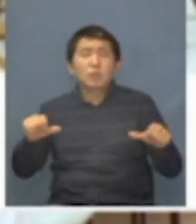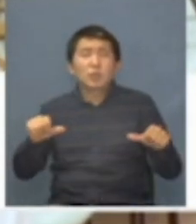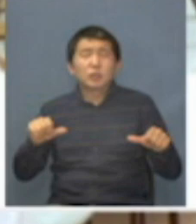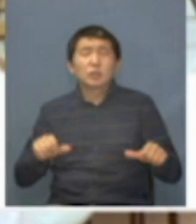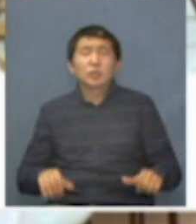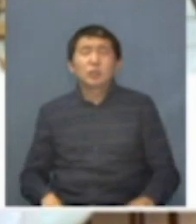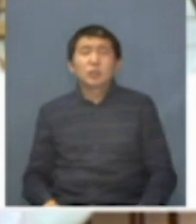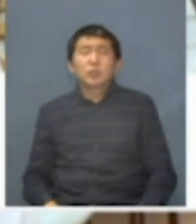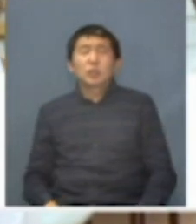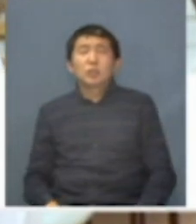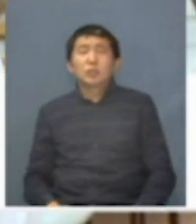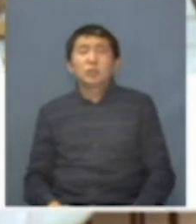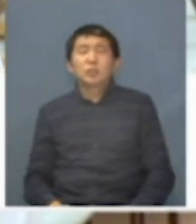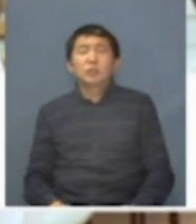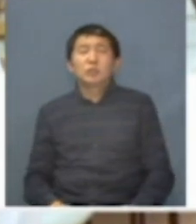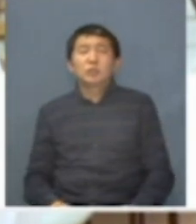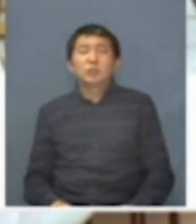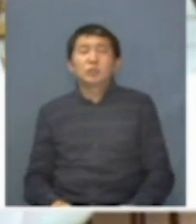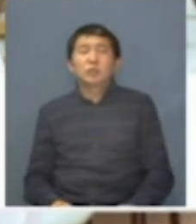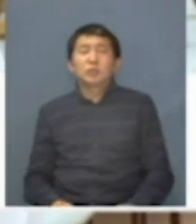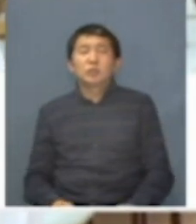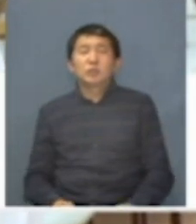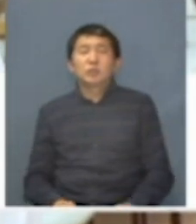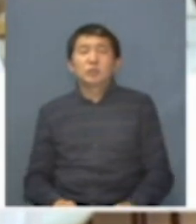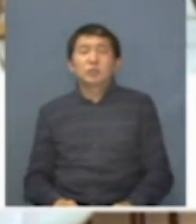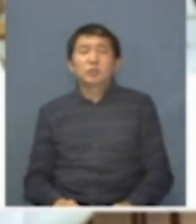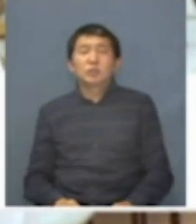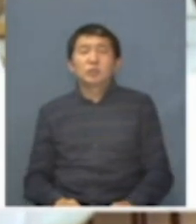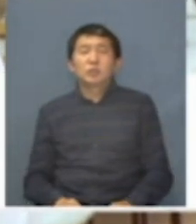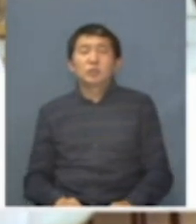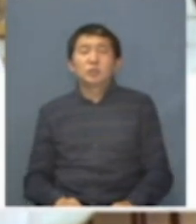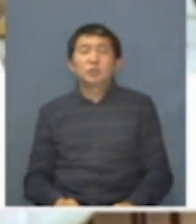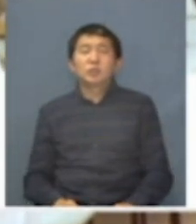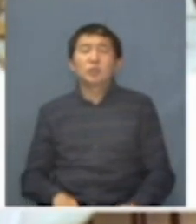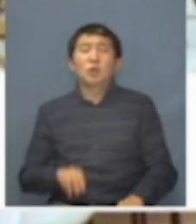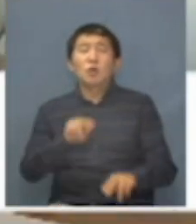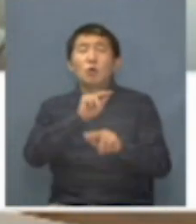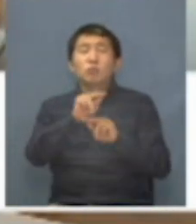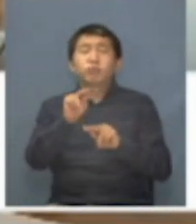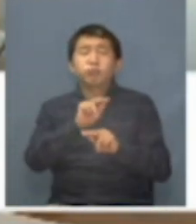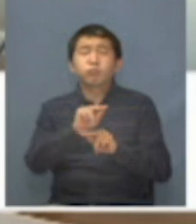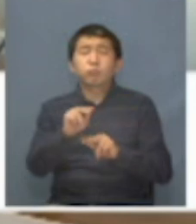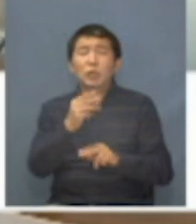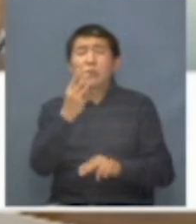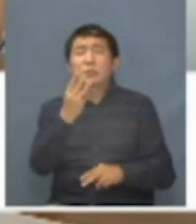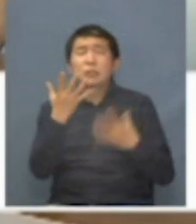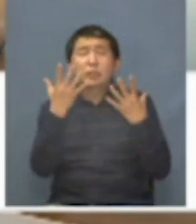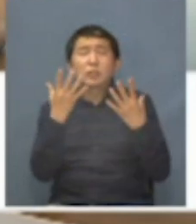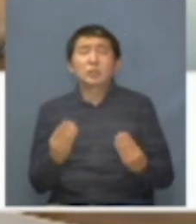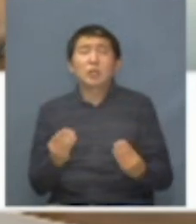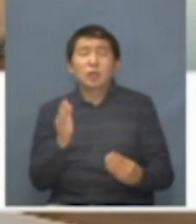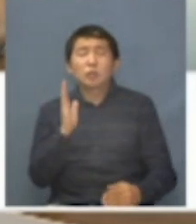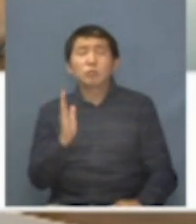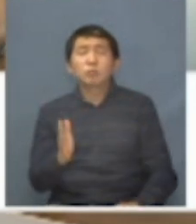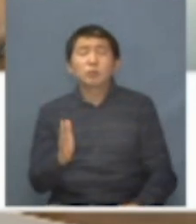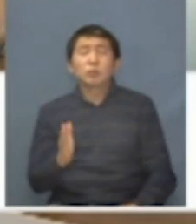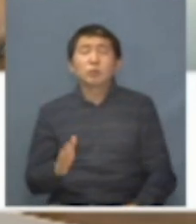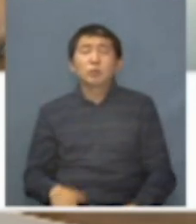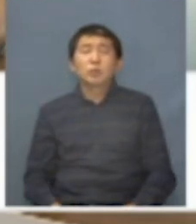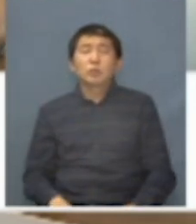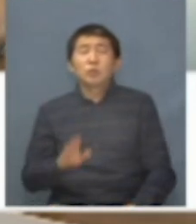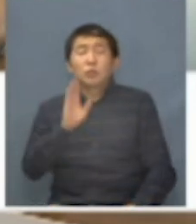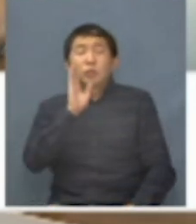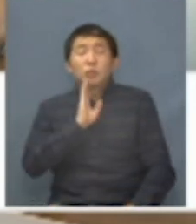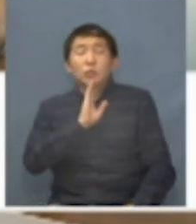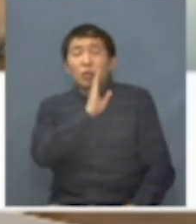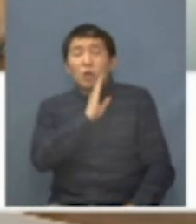әйелдердің саясаттағы көшбасшылығы туралы оқытулар өтеді. Оқытулар 3 күн болады. Тренингте әйелдердің саясаттағы рөлі,